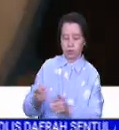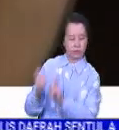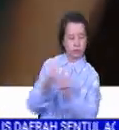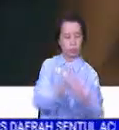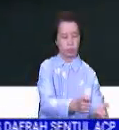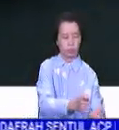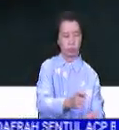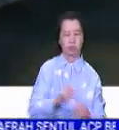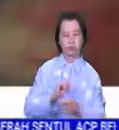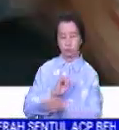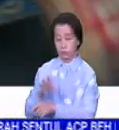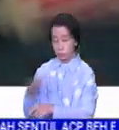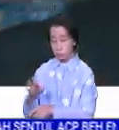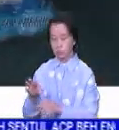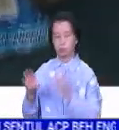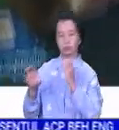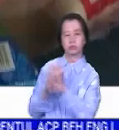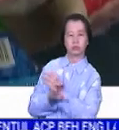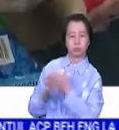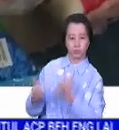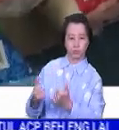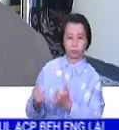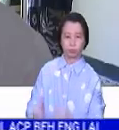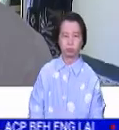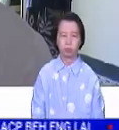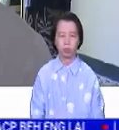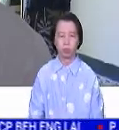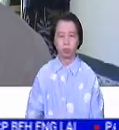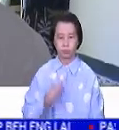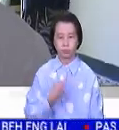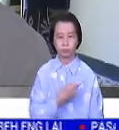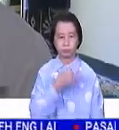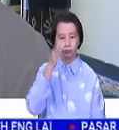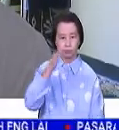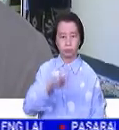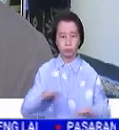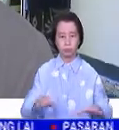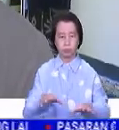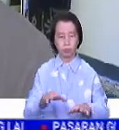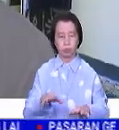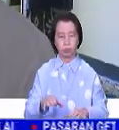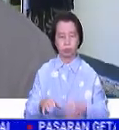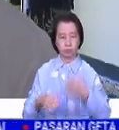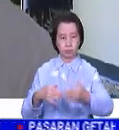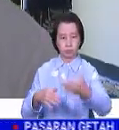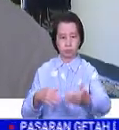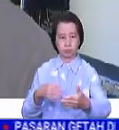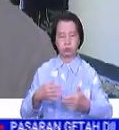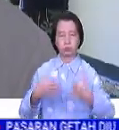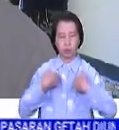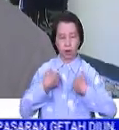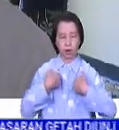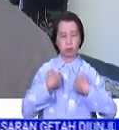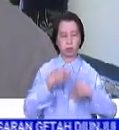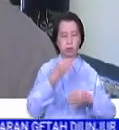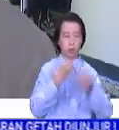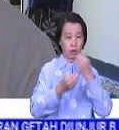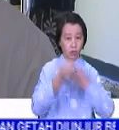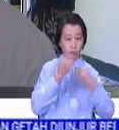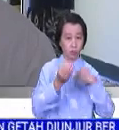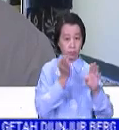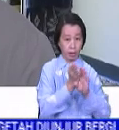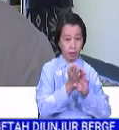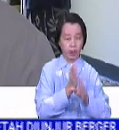dalam situasi pandemik yang mencabar ini kita akan mengambil langkah-langkah mewujudkan fotbank ini supaya